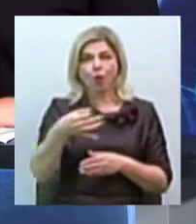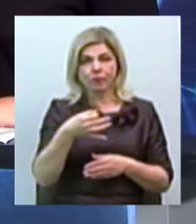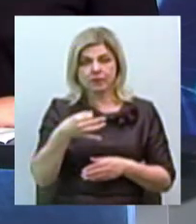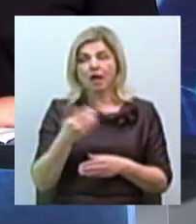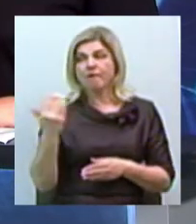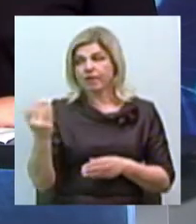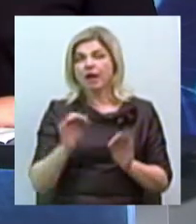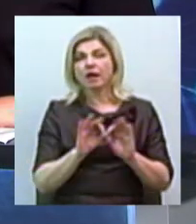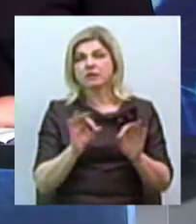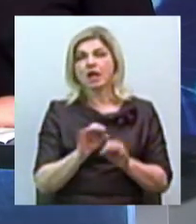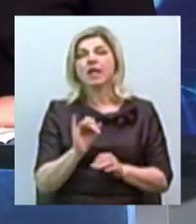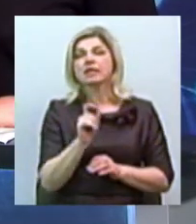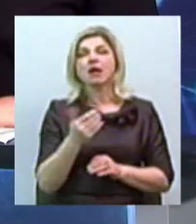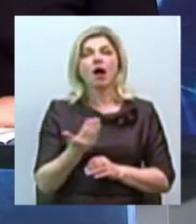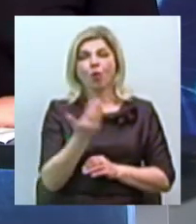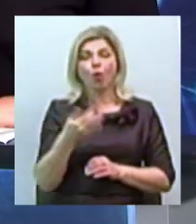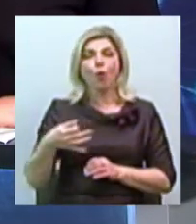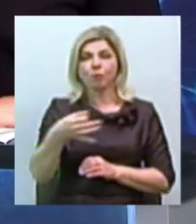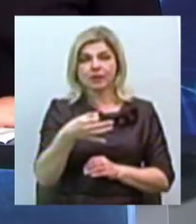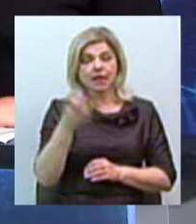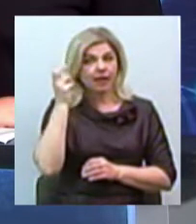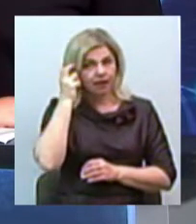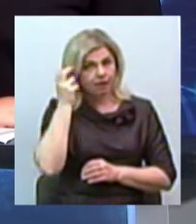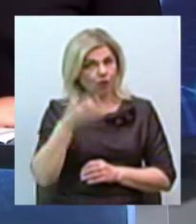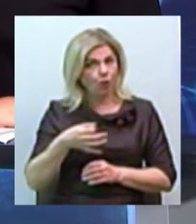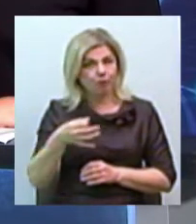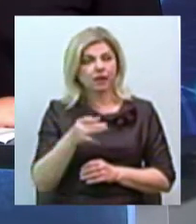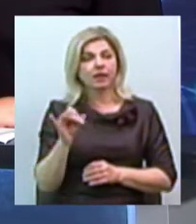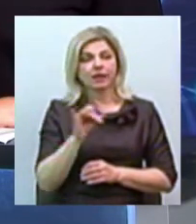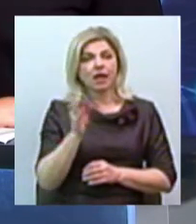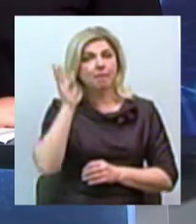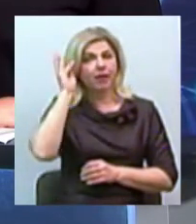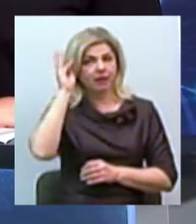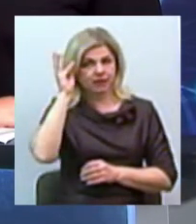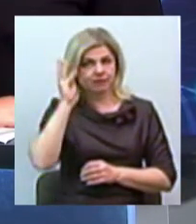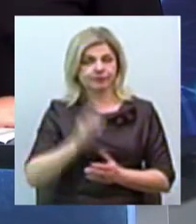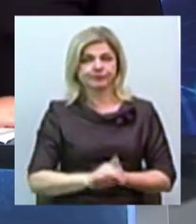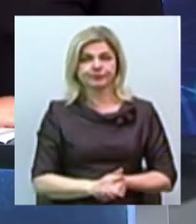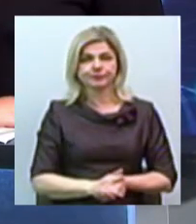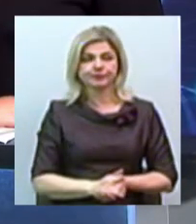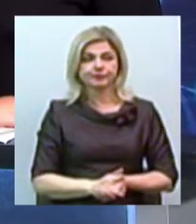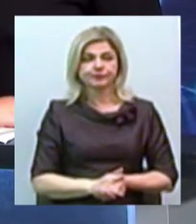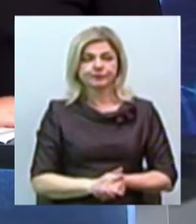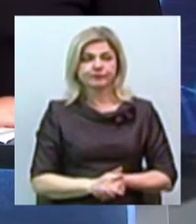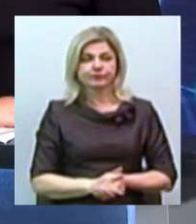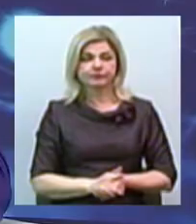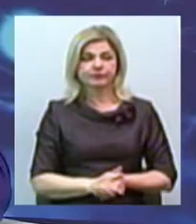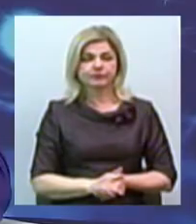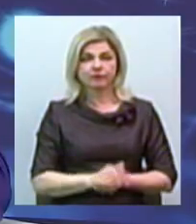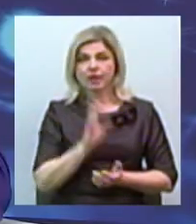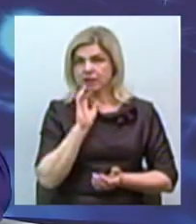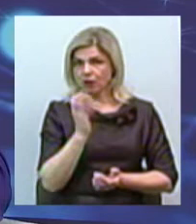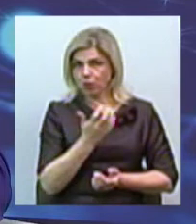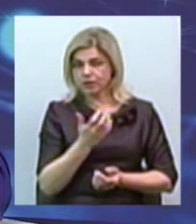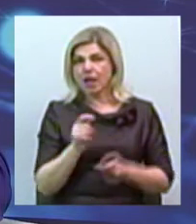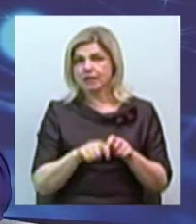області були ваші освітні експерти. У мене були з Києва. І з Хмельницького. Так, тобто, серйозні експерти. Серйозні, да,